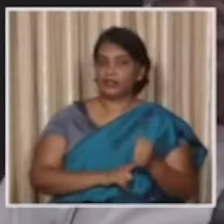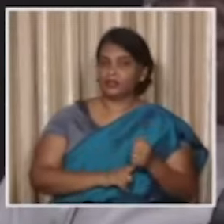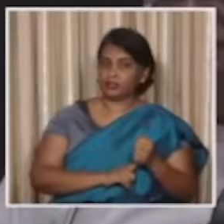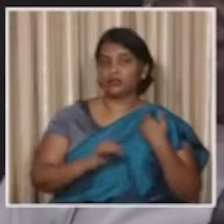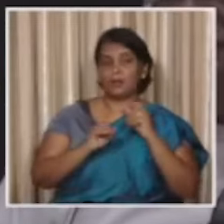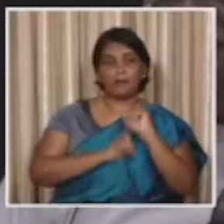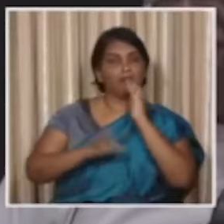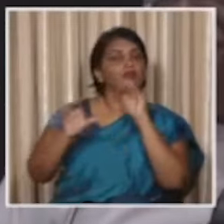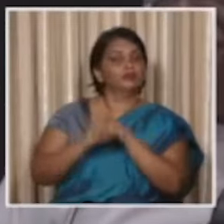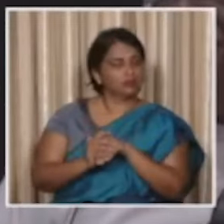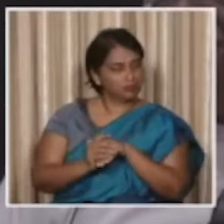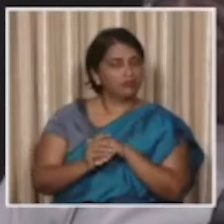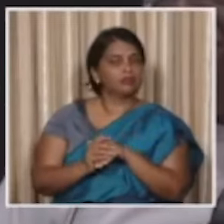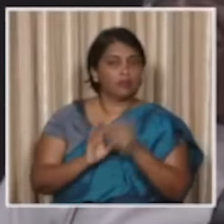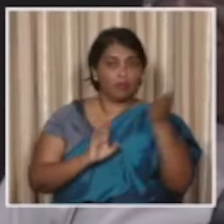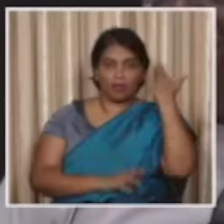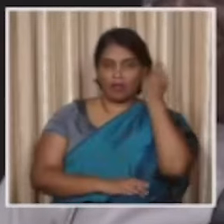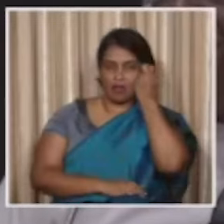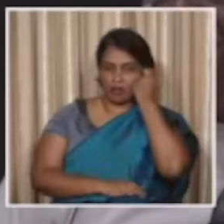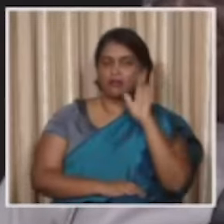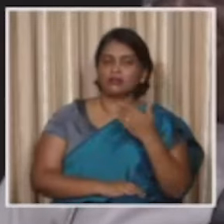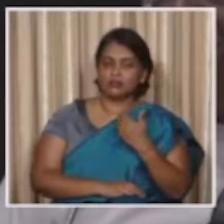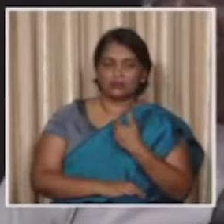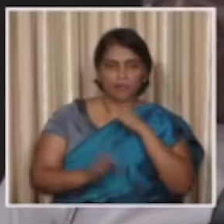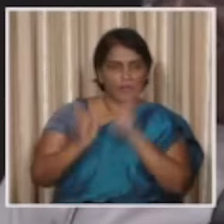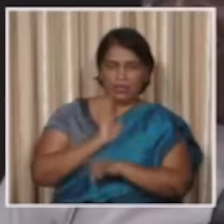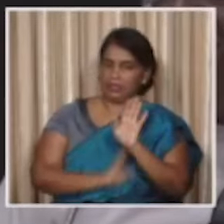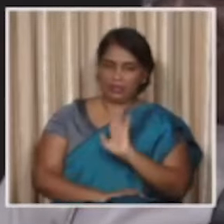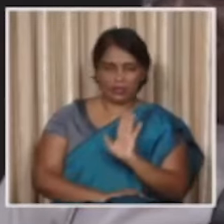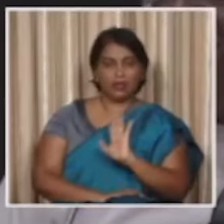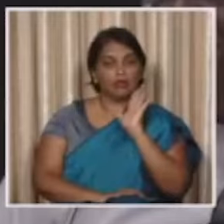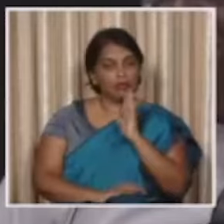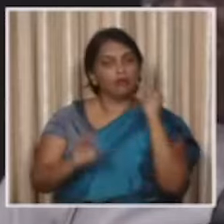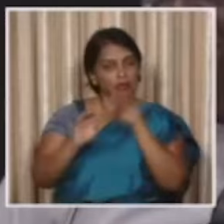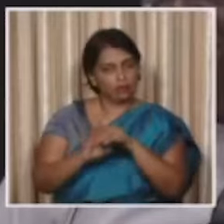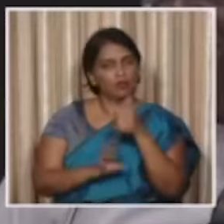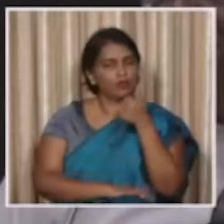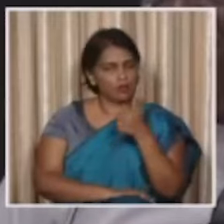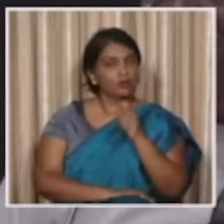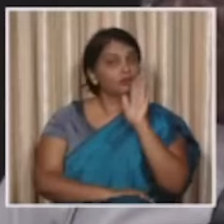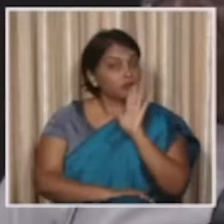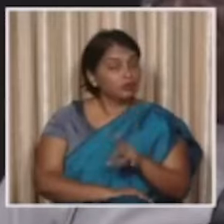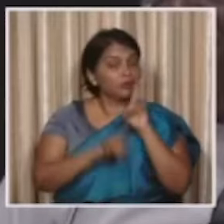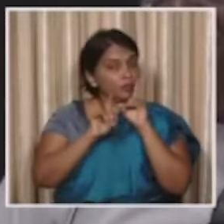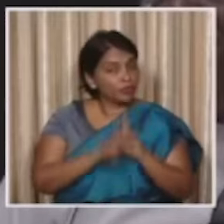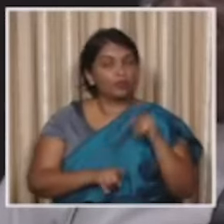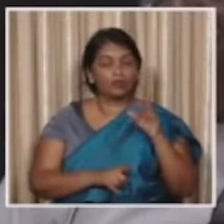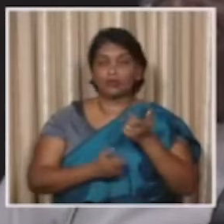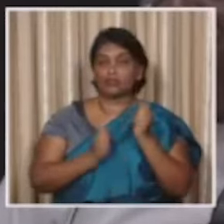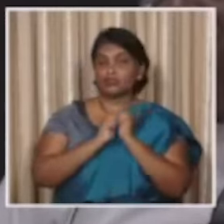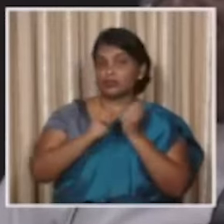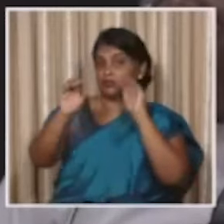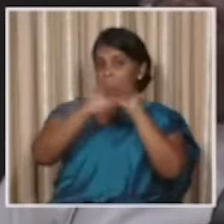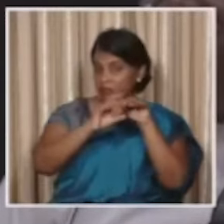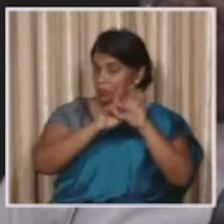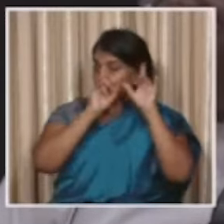එන්න ඕනේ පාර්ලිමේන්තුවට කියලා ඒ වෙලාවේ මතයක් තිබුණා. ඒක අපි බැහැර කරන්නේ නැහැ. ඒ අය එන එක හොඳයි. නමුත් ඒ වගේම තිබුණා තනතුරු වලට පත්